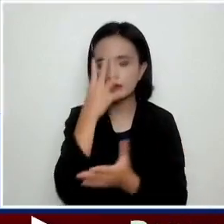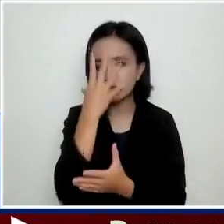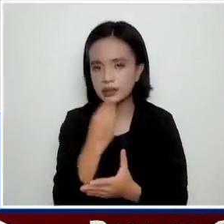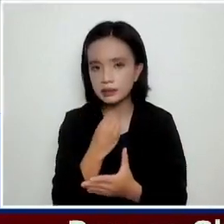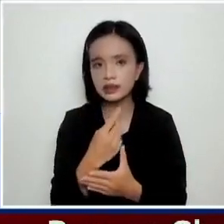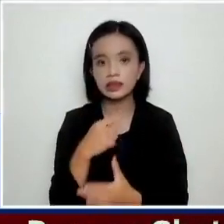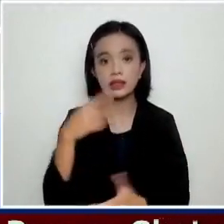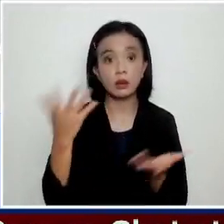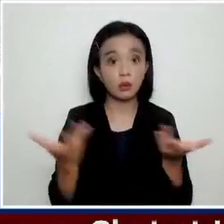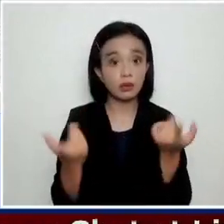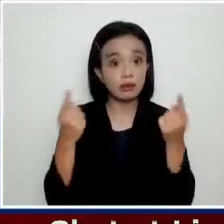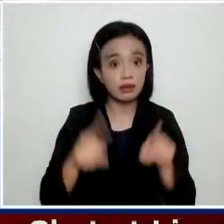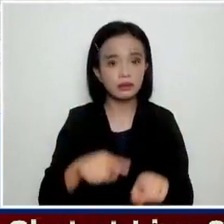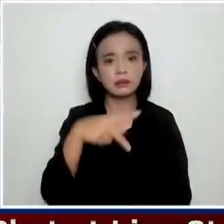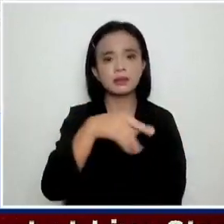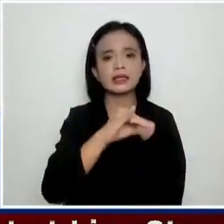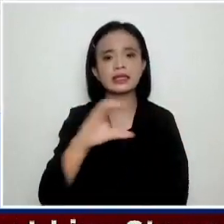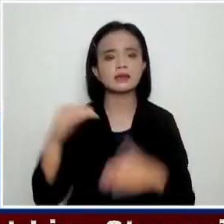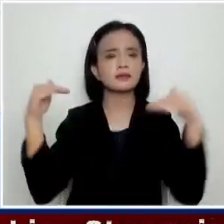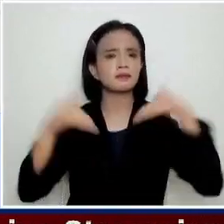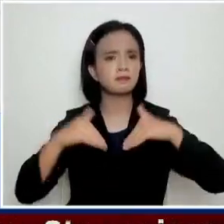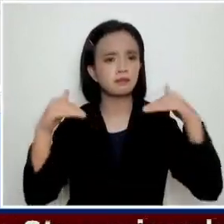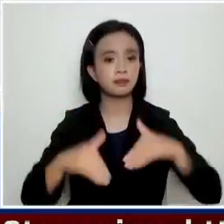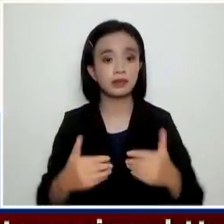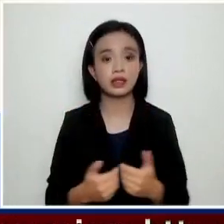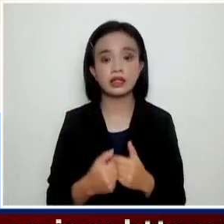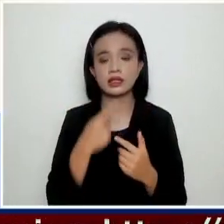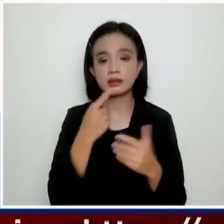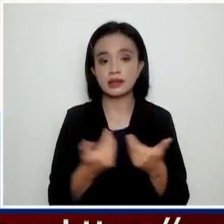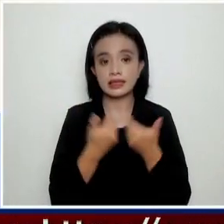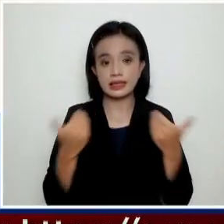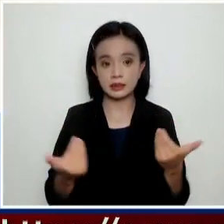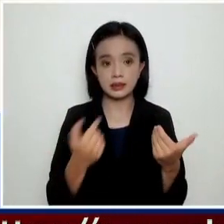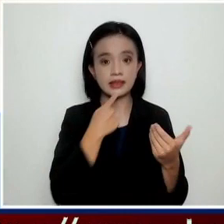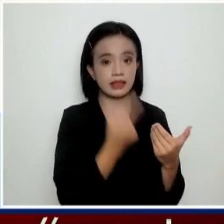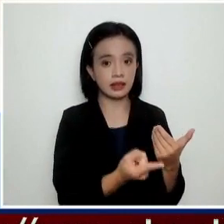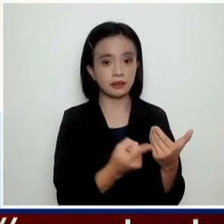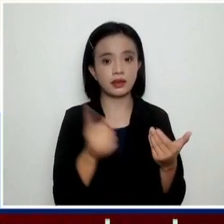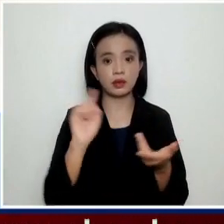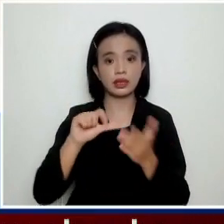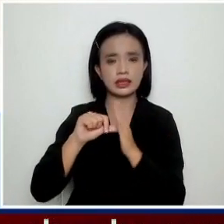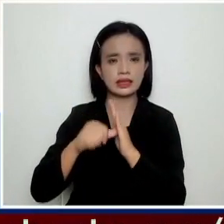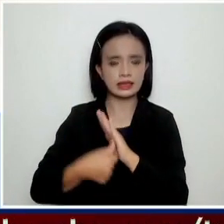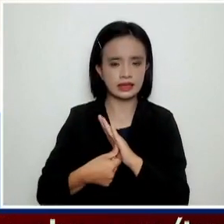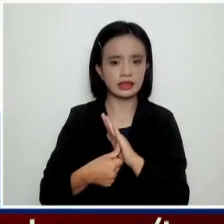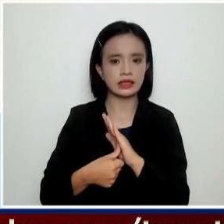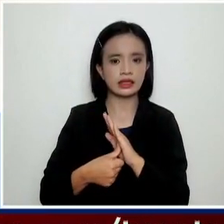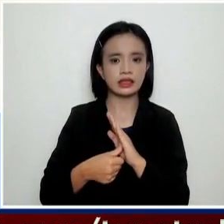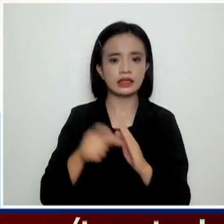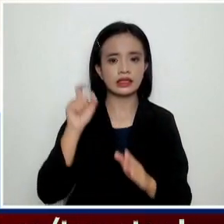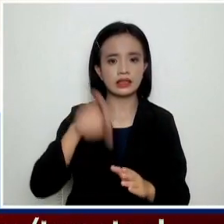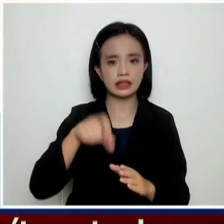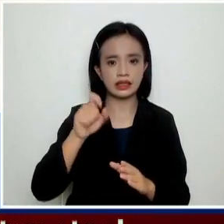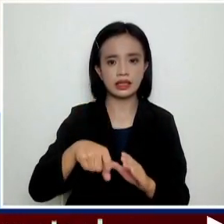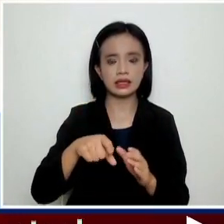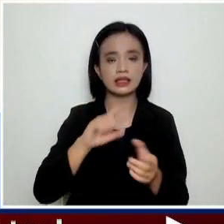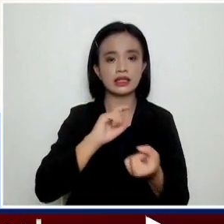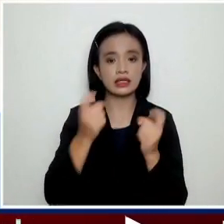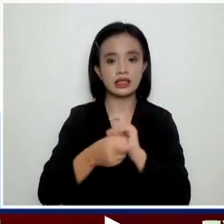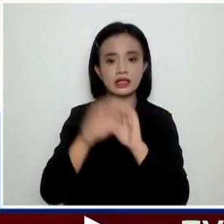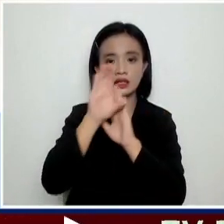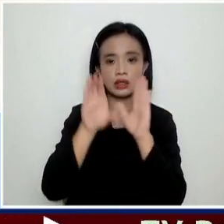PICC ito magsesesyon. Sa hiwalay na pahayag, idiniin ni Speaker Martin Romualdez na kailangan ang tsatsa para pag-ibayuhin